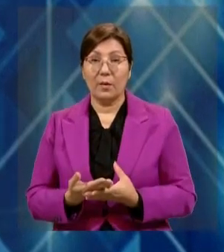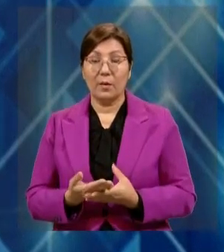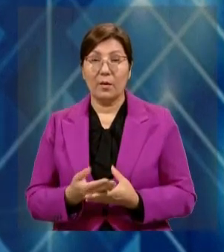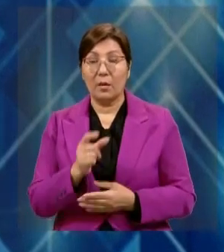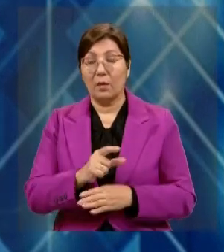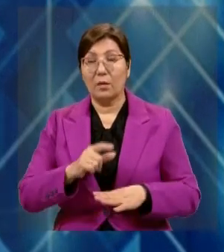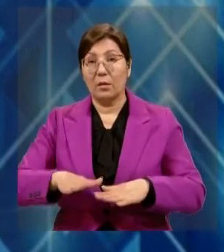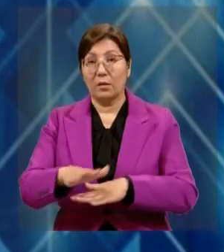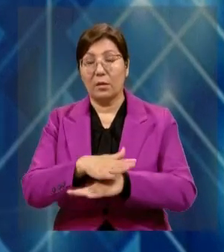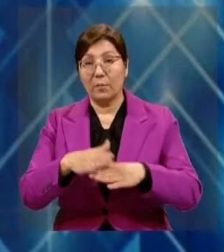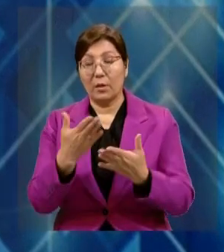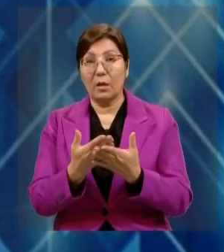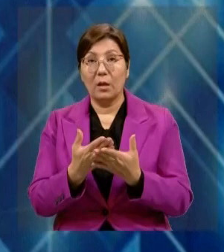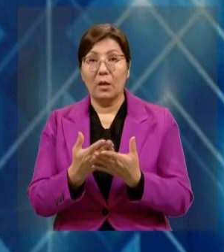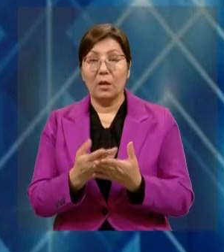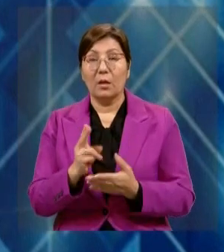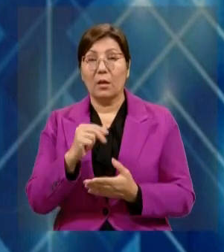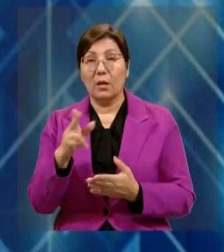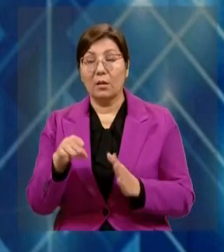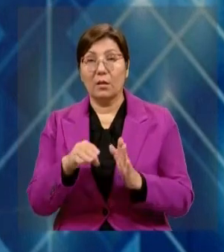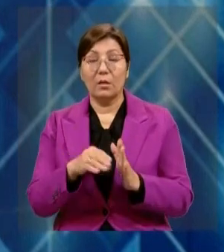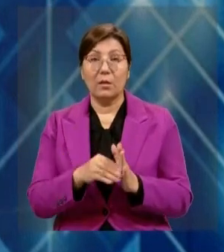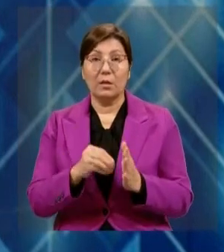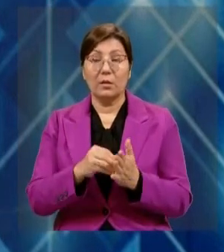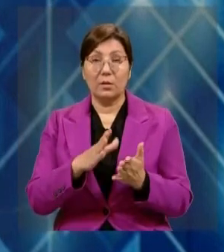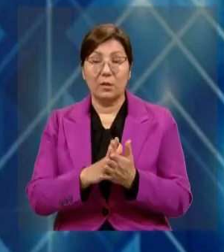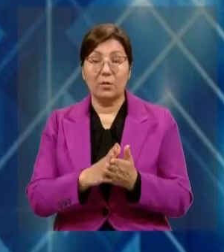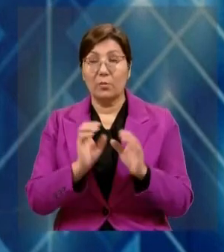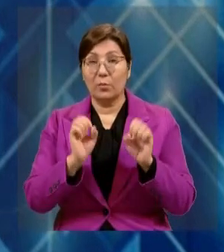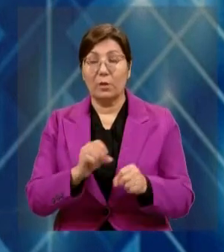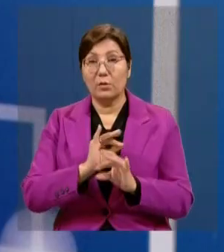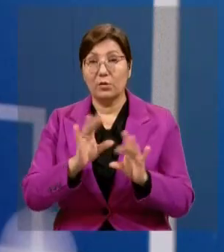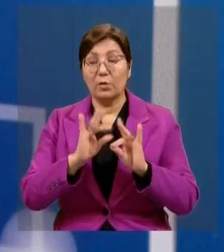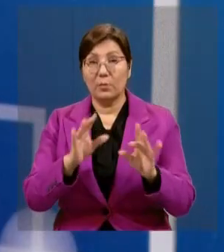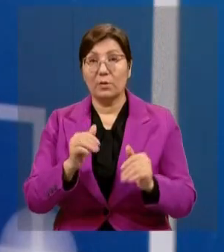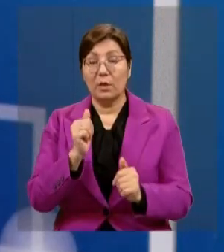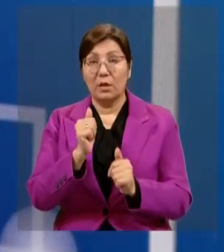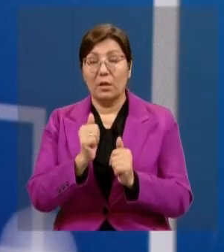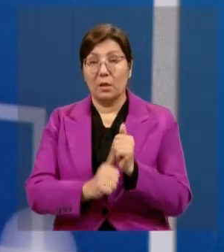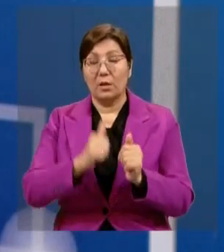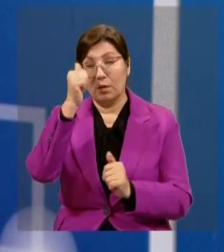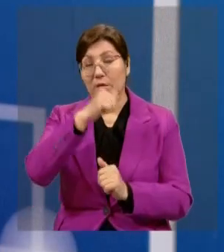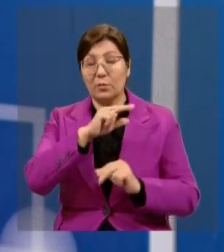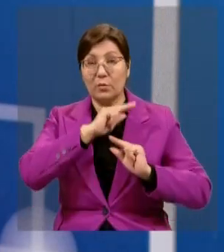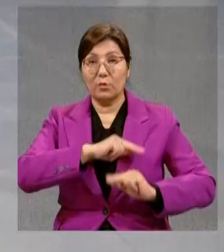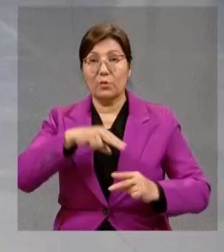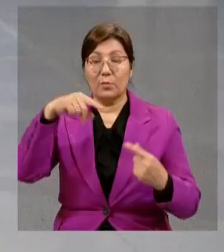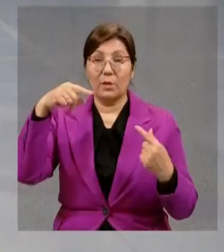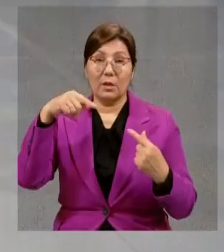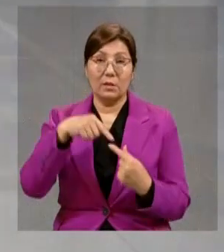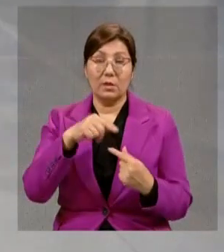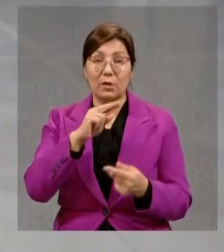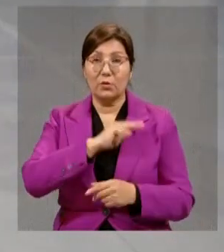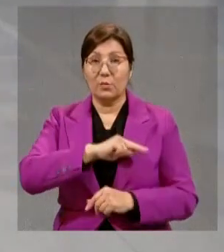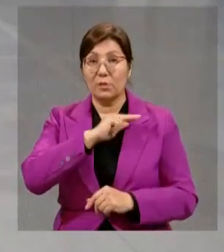қалыптасып, бұл тіркелімге кірудің Ақтөбе облысы бойынша саны көбеюде. Жыл сайын жоспарға сай жұмыс істейсіздер ме?